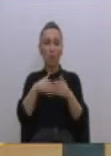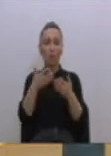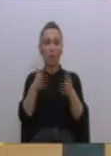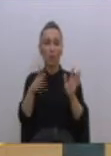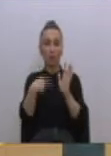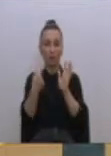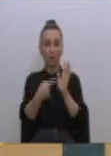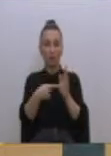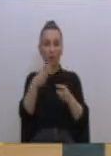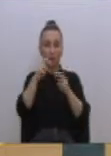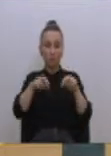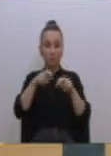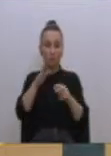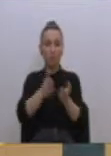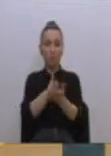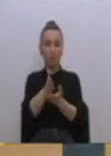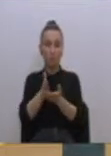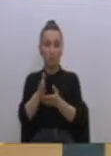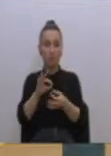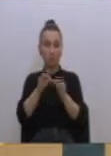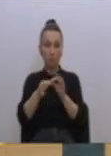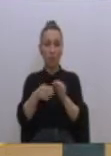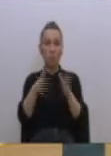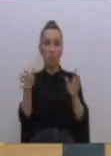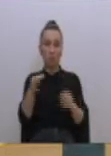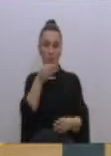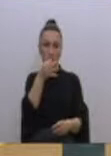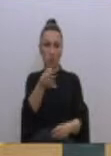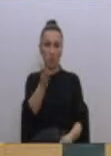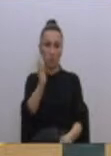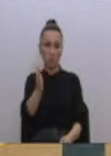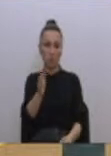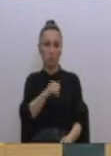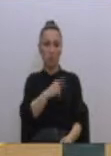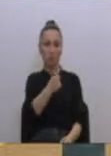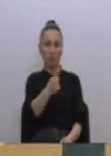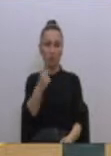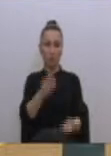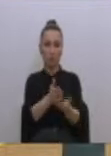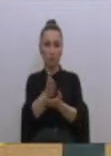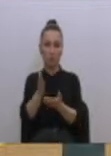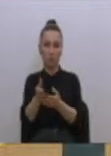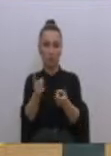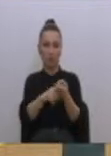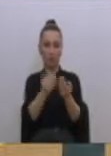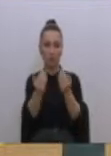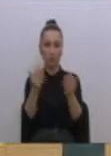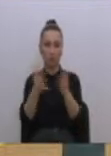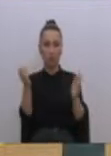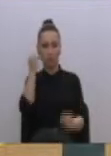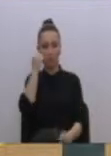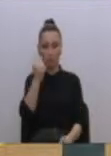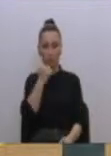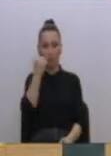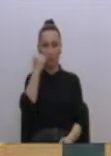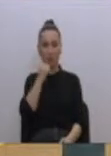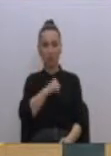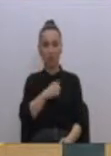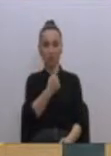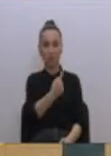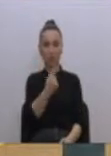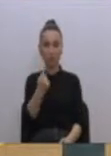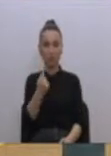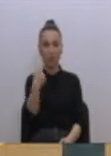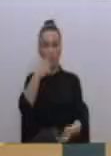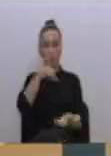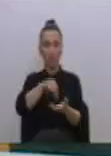metat, ce auzi, e bi, tita ol ima tule baze, upromet, ipa suhe, ikne ba, tita ol sector, ze, tita ol kitho asta. Didi madloba, madloba, tita ol, sa